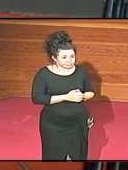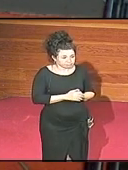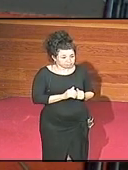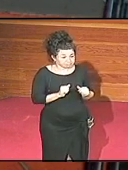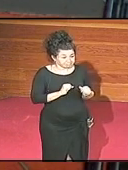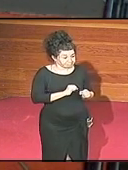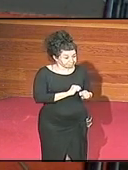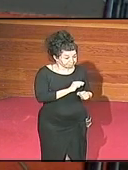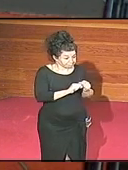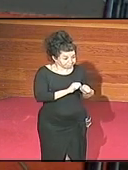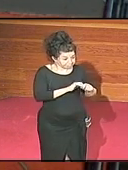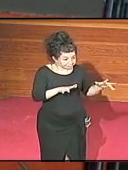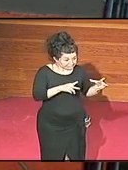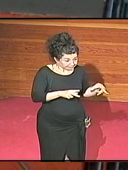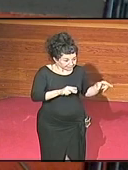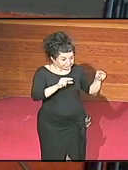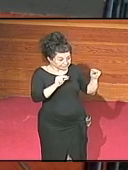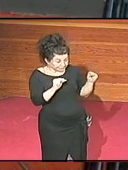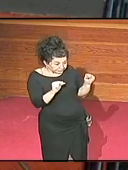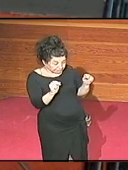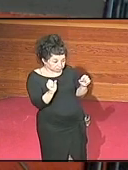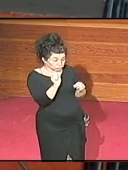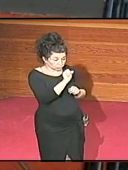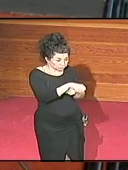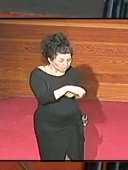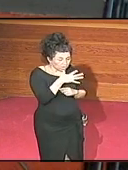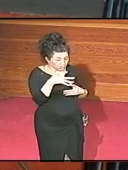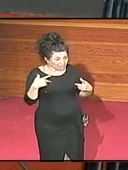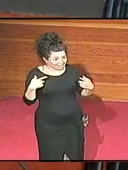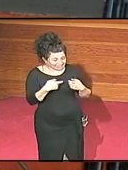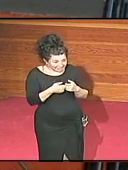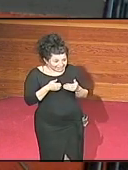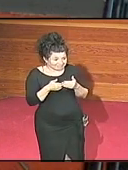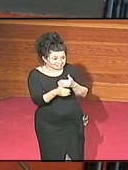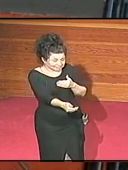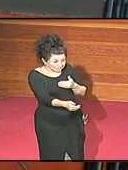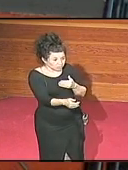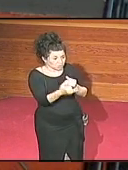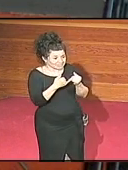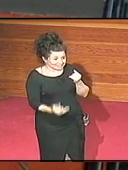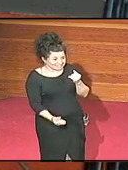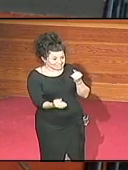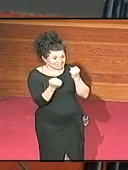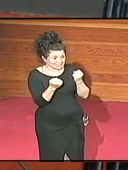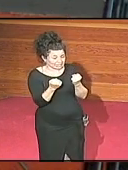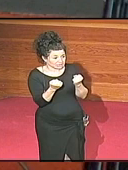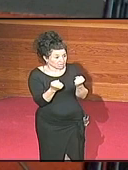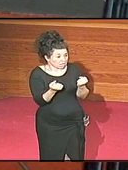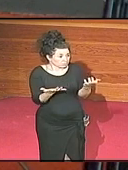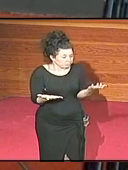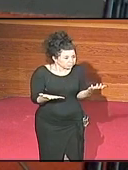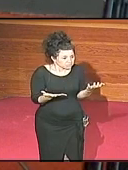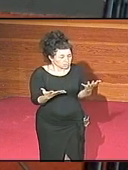gara, gerra baten erdian gaude, krisi energetiko-ekonomiko baten aurrean, ekaitz baten erdian gaude, ez dakigu nola amaituko den, ez? Ekaitza amaitzen denean,